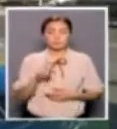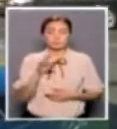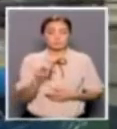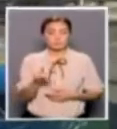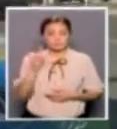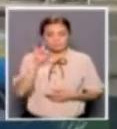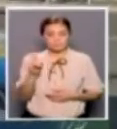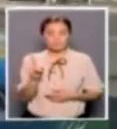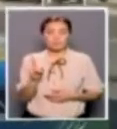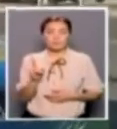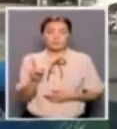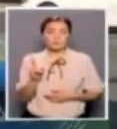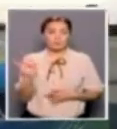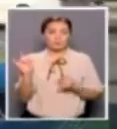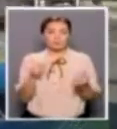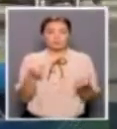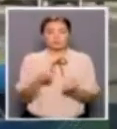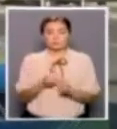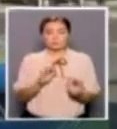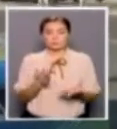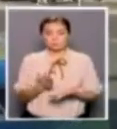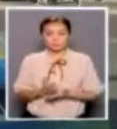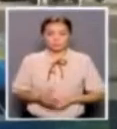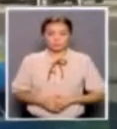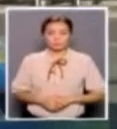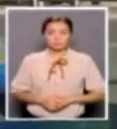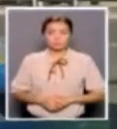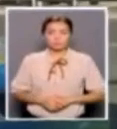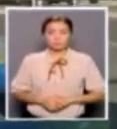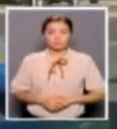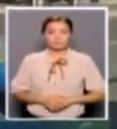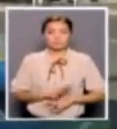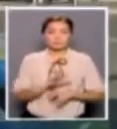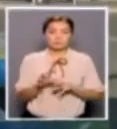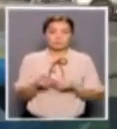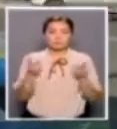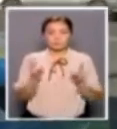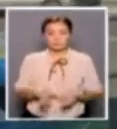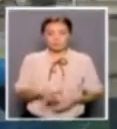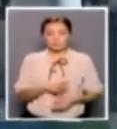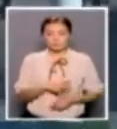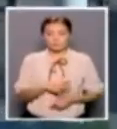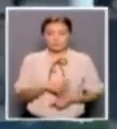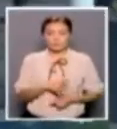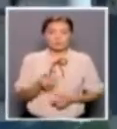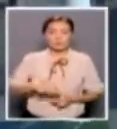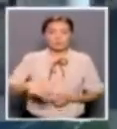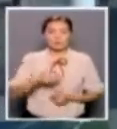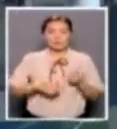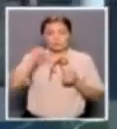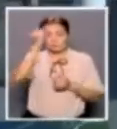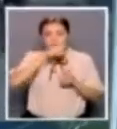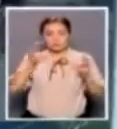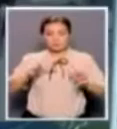өткен уақытта жол көлік оқиғасы болды. Арты қазаға жалғасты. Біздің елде жыл сайын